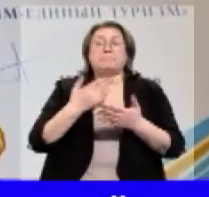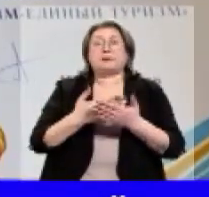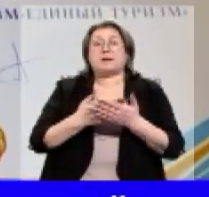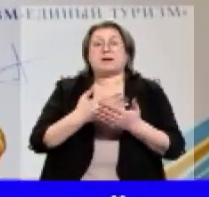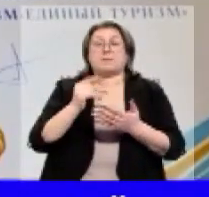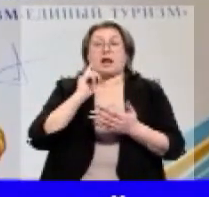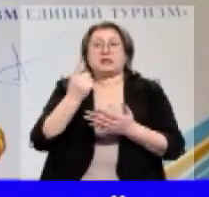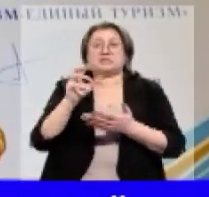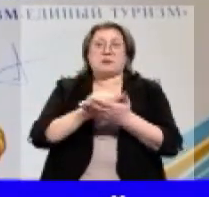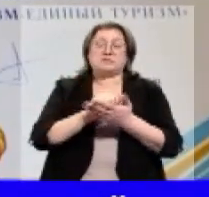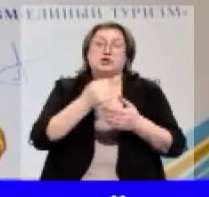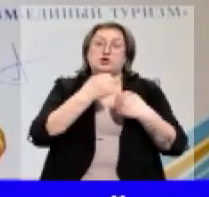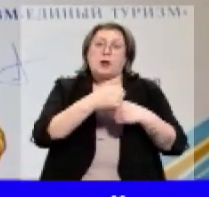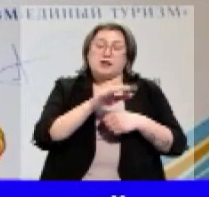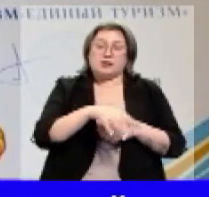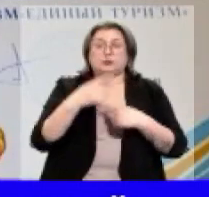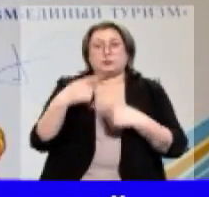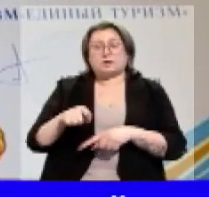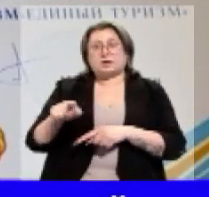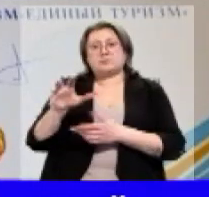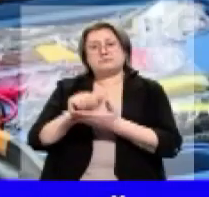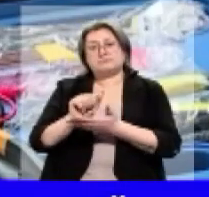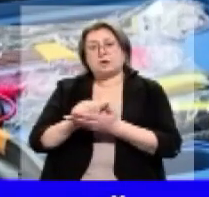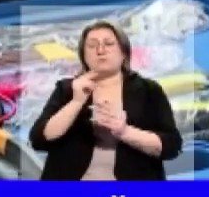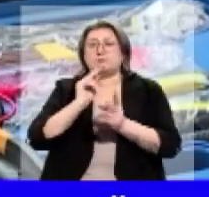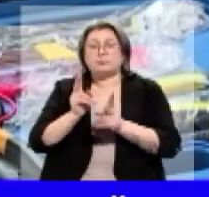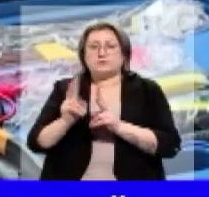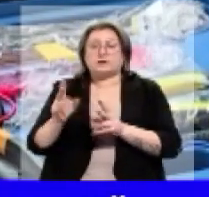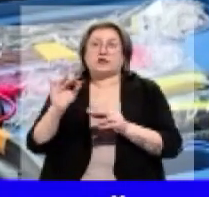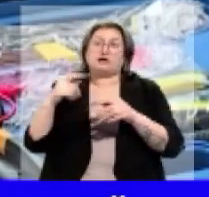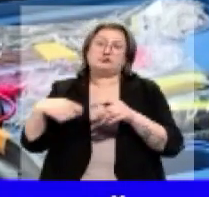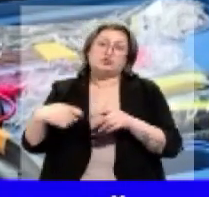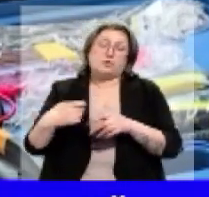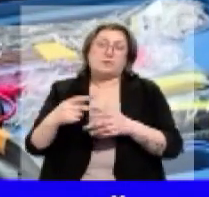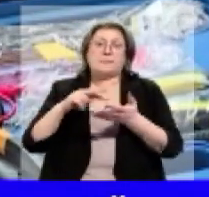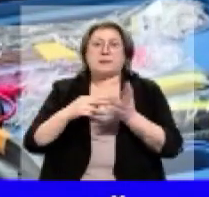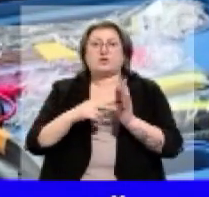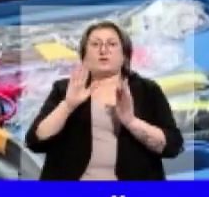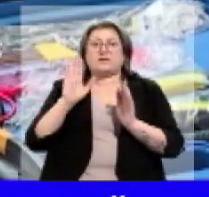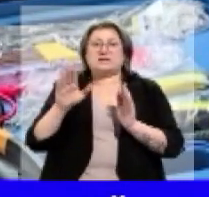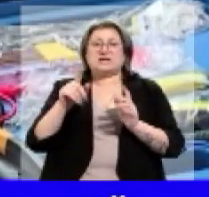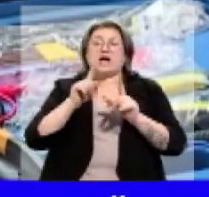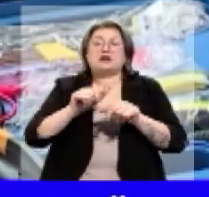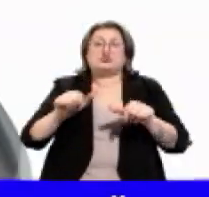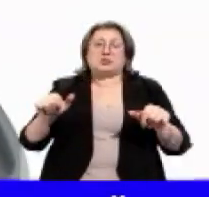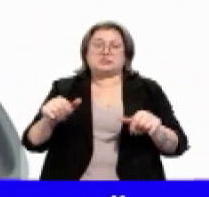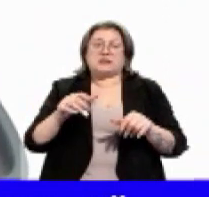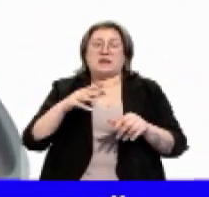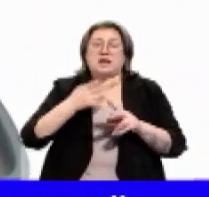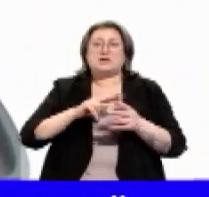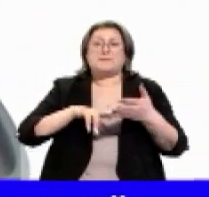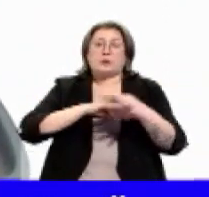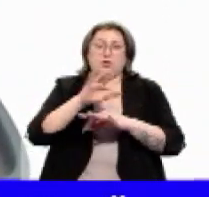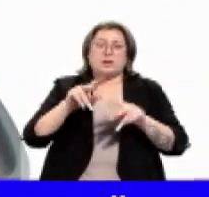примеру, пока одни занимаются столярным делом, другие воспитанники увлечены кулинарным делом или шитьем. В планах у Валентины Бутыриной расширяться, охватить